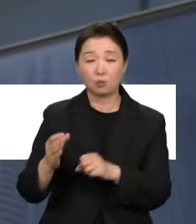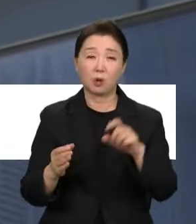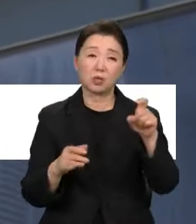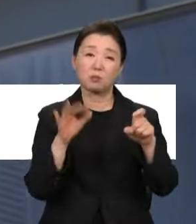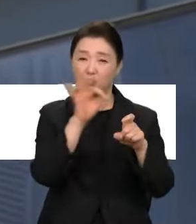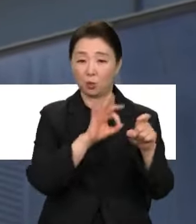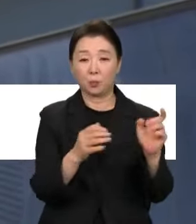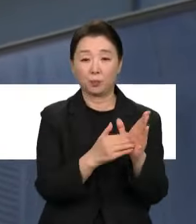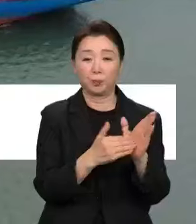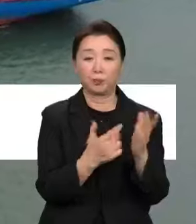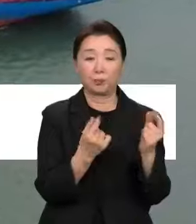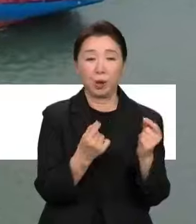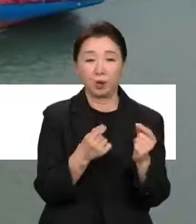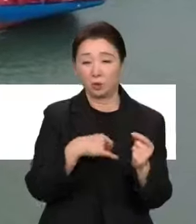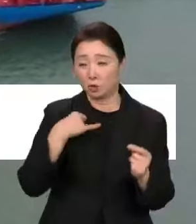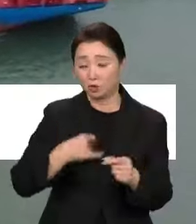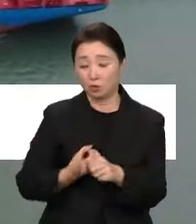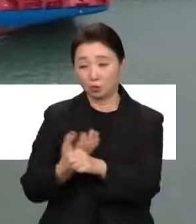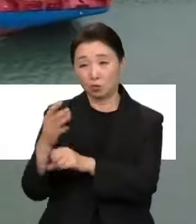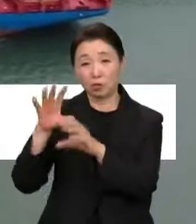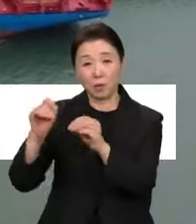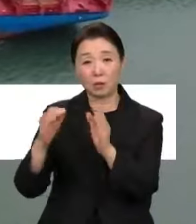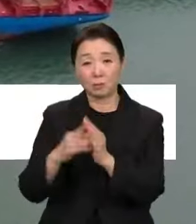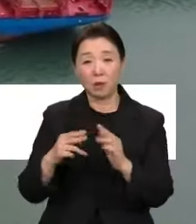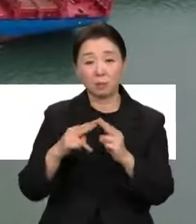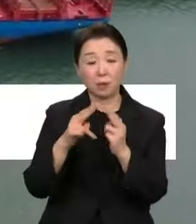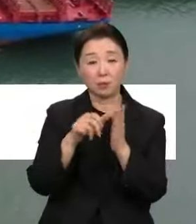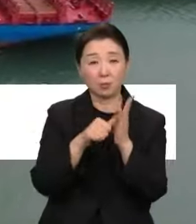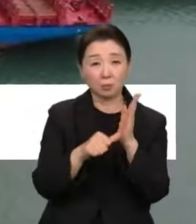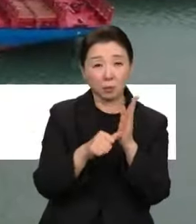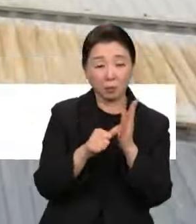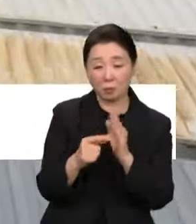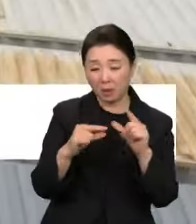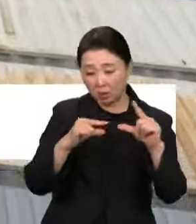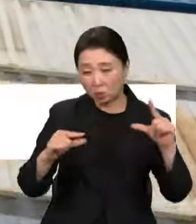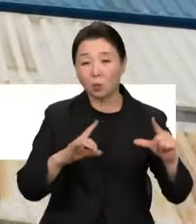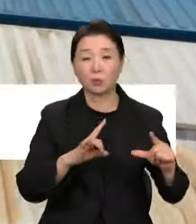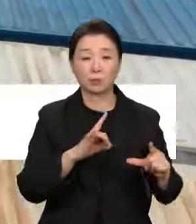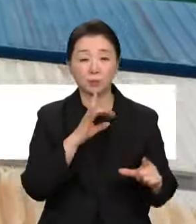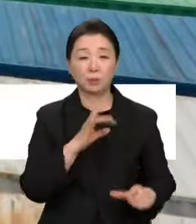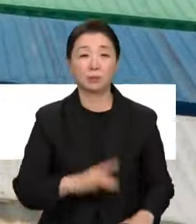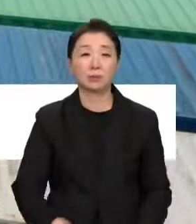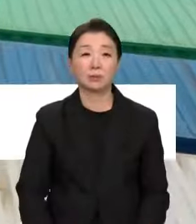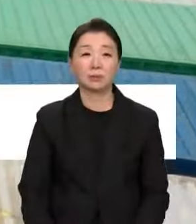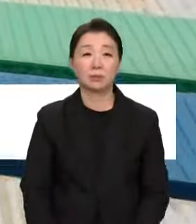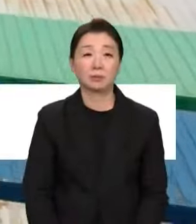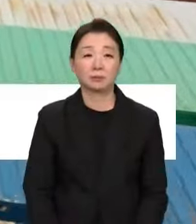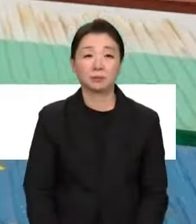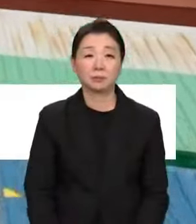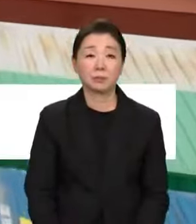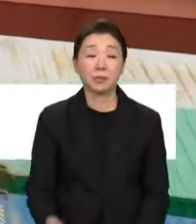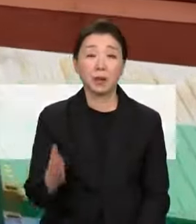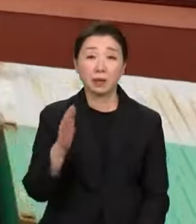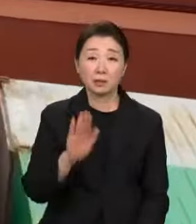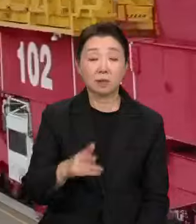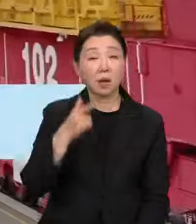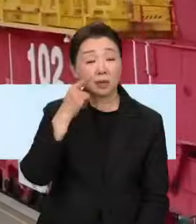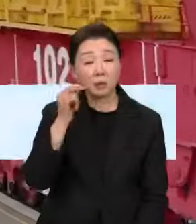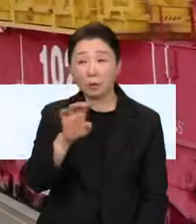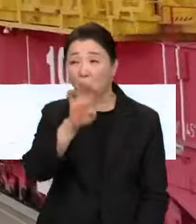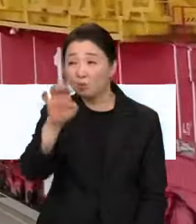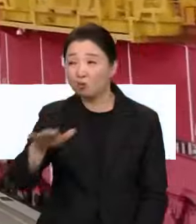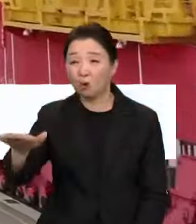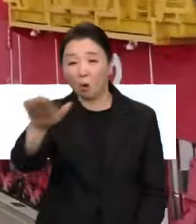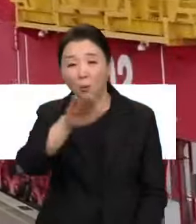10%대입니다. 중국 수출이 막힌 반도체 장비 업체도 소수에 불과하다고 했습니다. 하지만 일본과 유럽